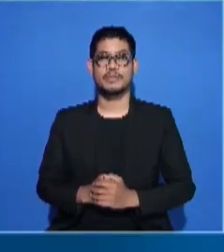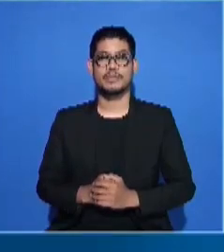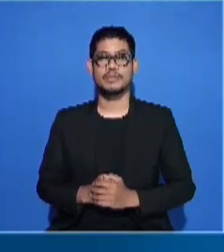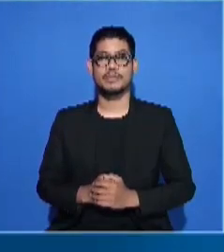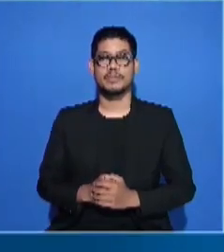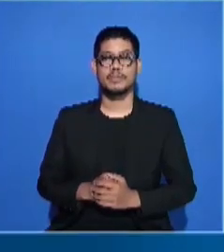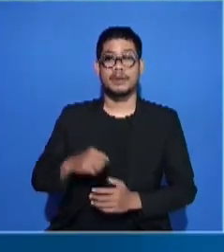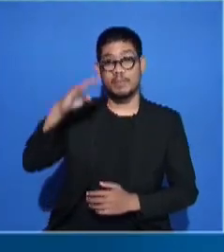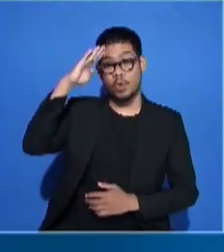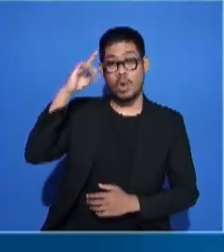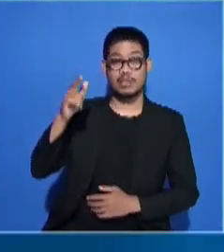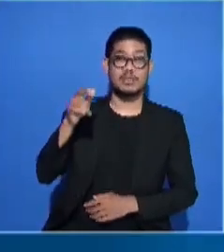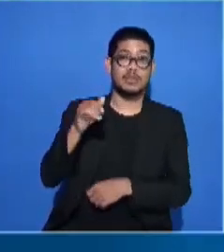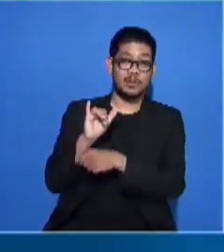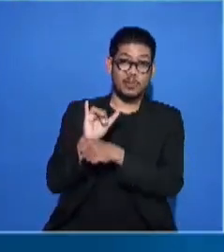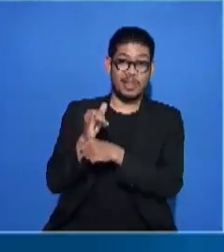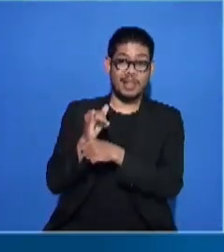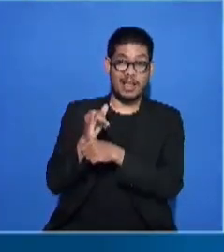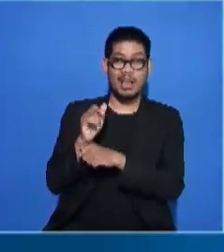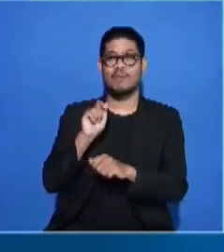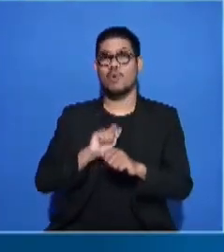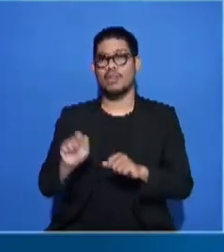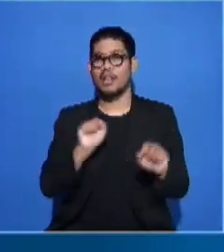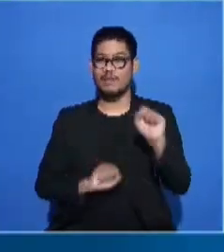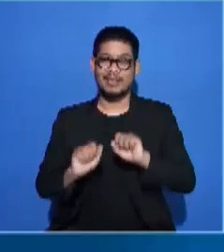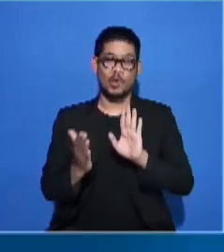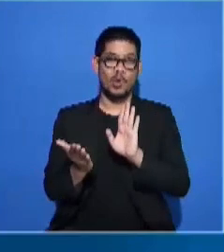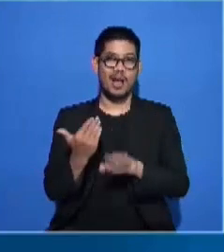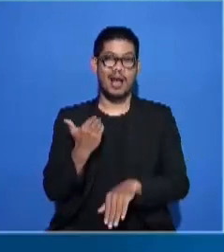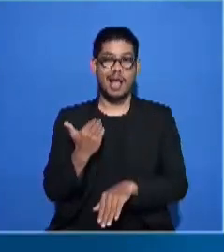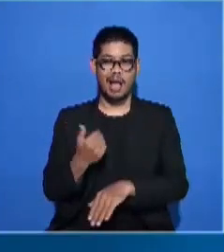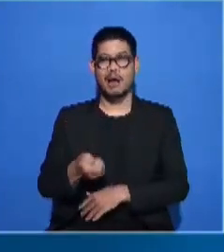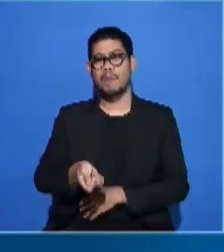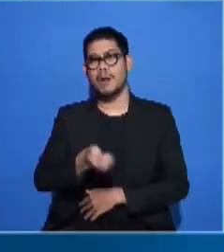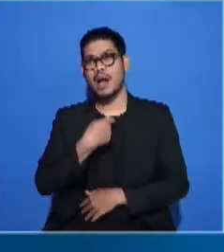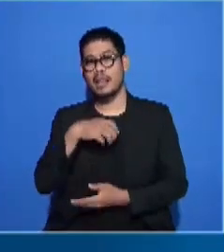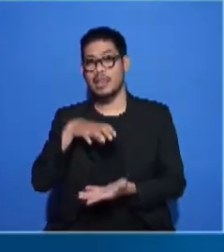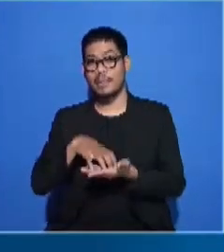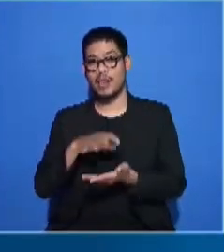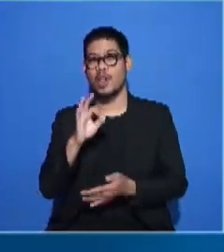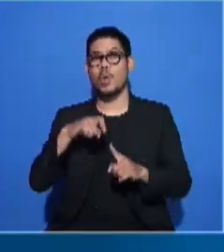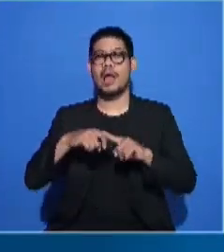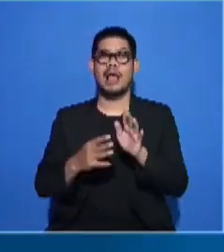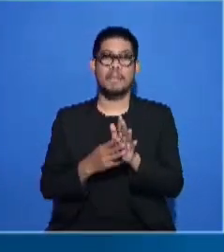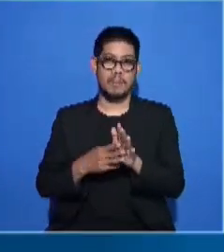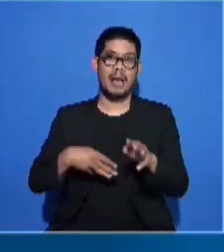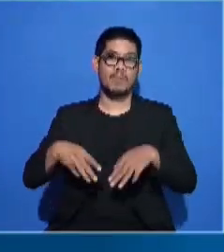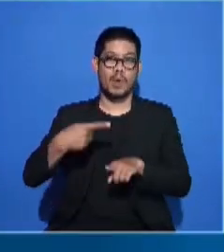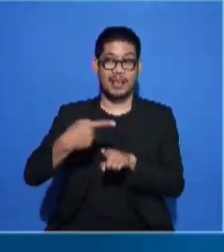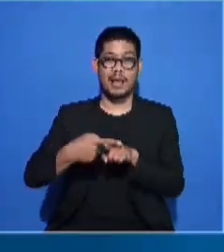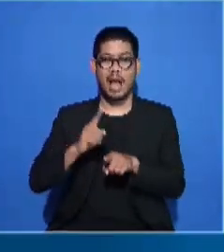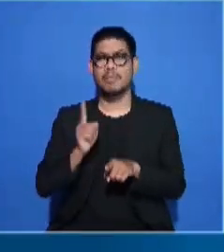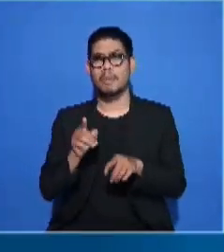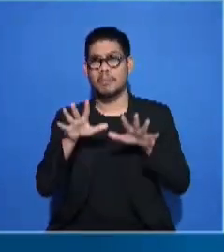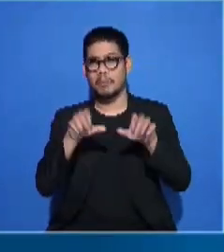Kepolisian Resor Kota Yogyakarta menggelar rekonstruksi kasus pembacokan yang terjadi di kawasan Titik Nol Yogyakarta ini setelah petugas berhasil menangkap 6